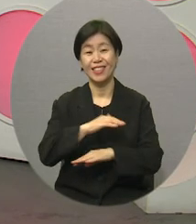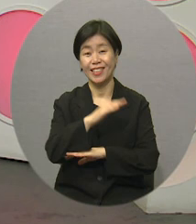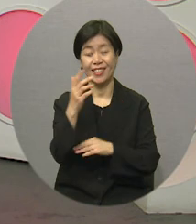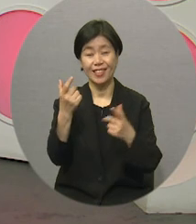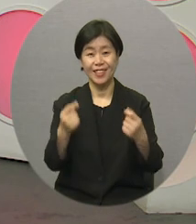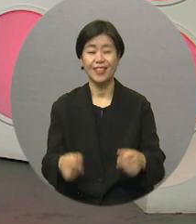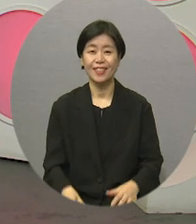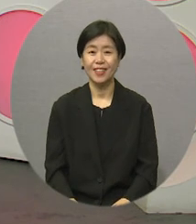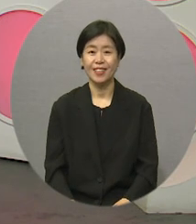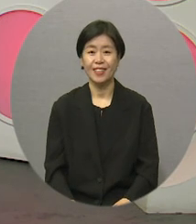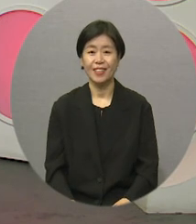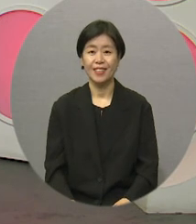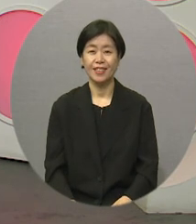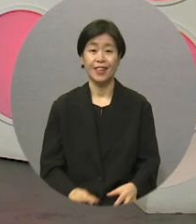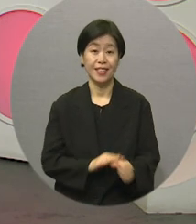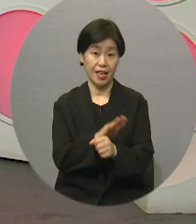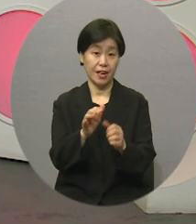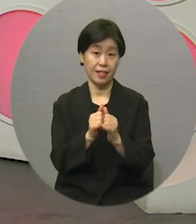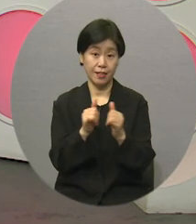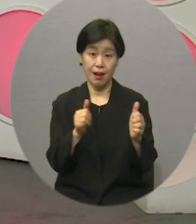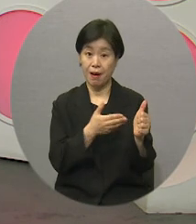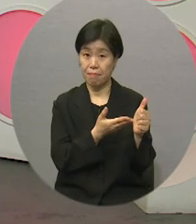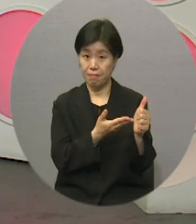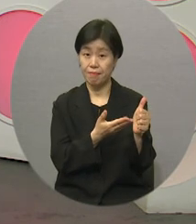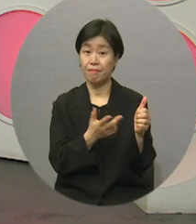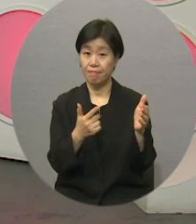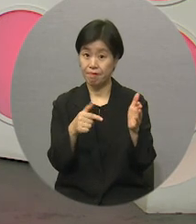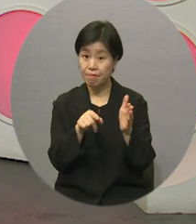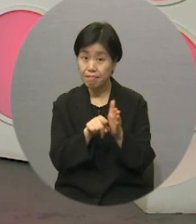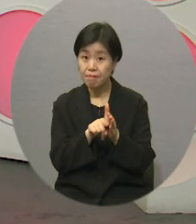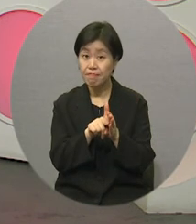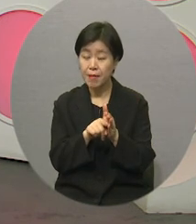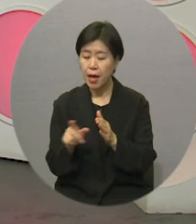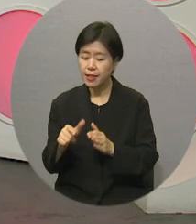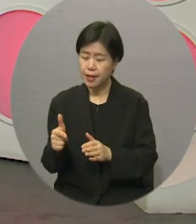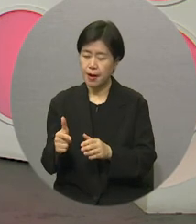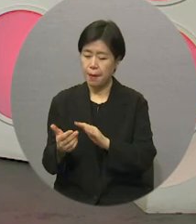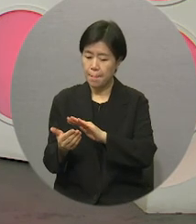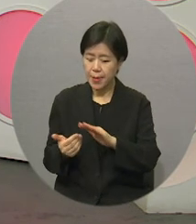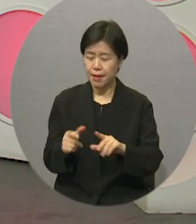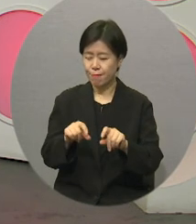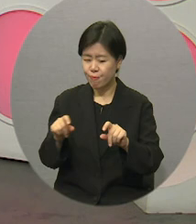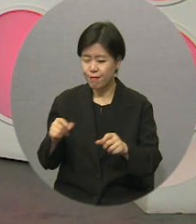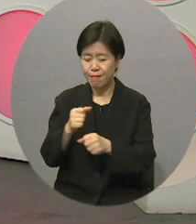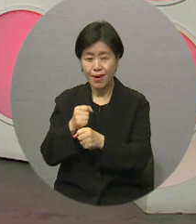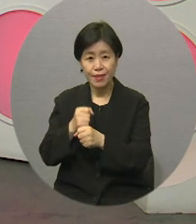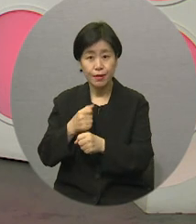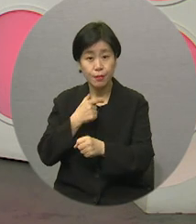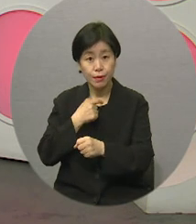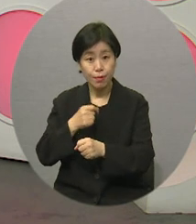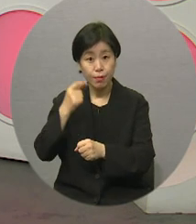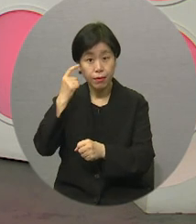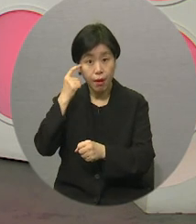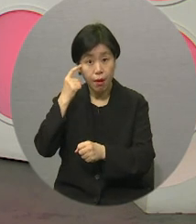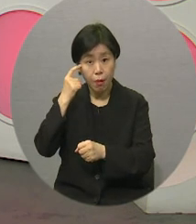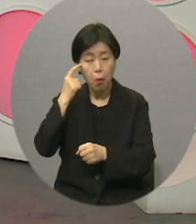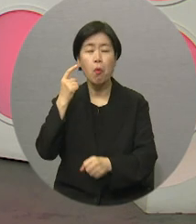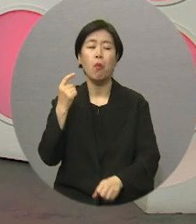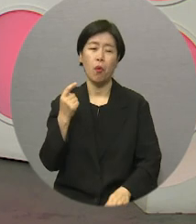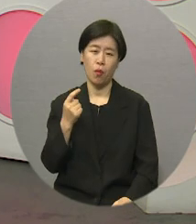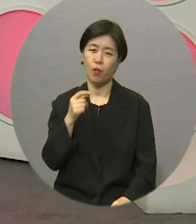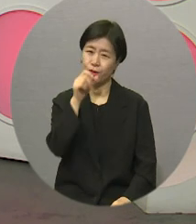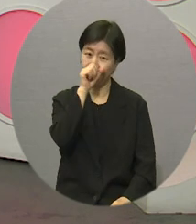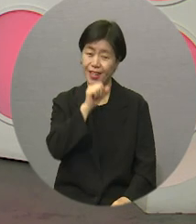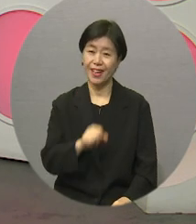그 사랑하는 사람을 위해서 이렇게 뭔가 저녁을 차려주고 싶고 그런 마음은 누구나 갖는